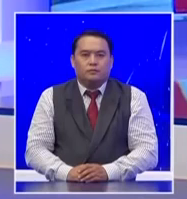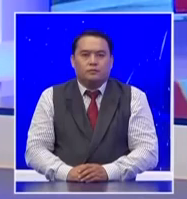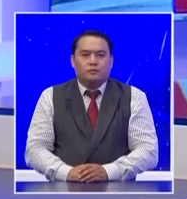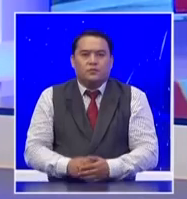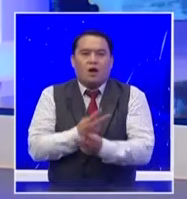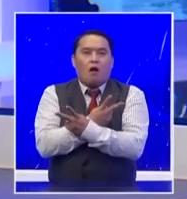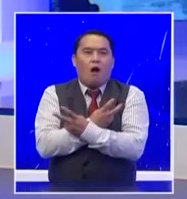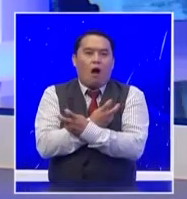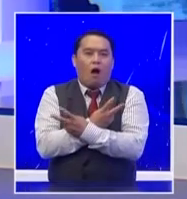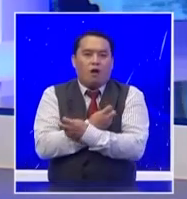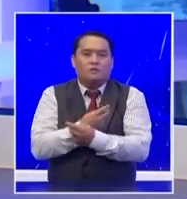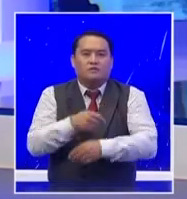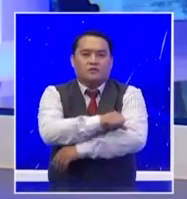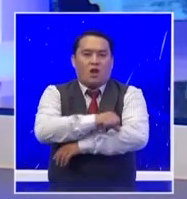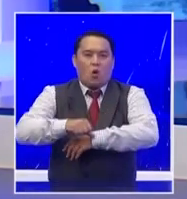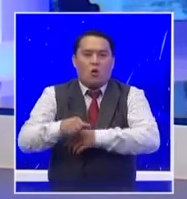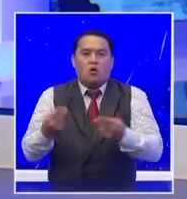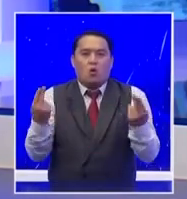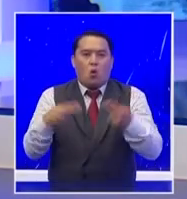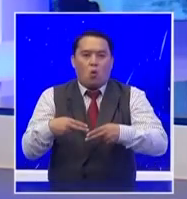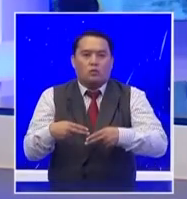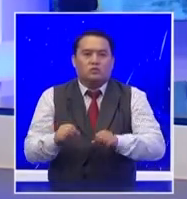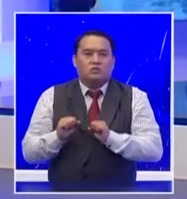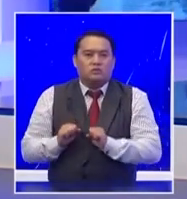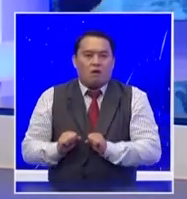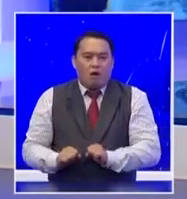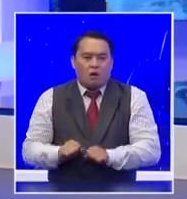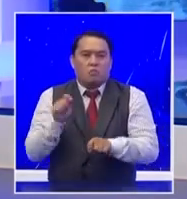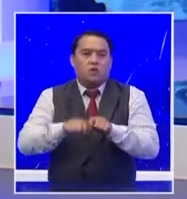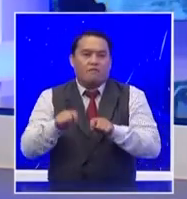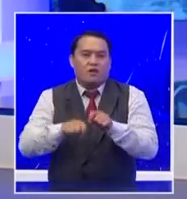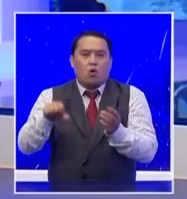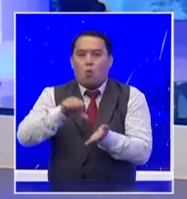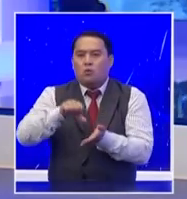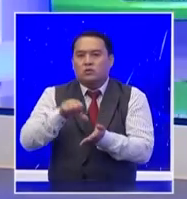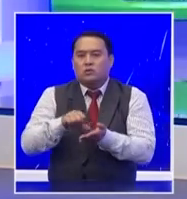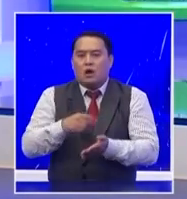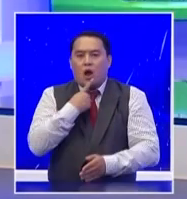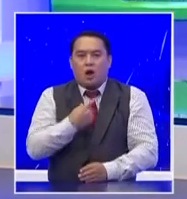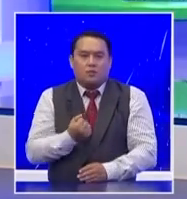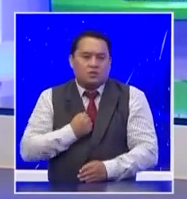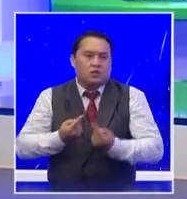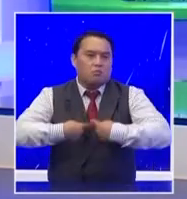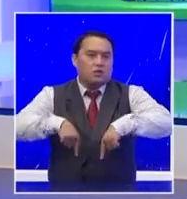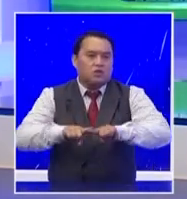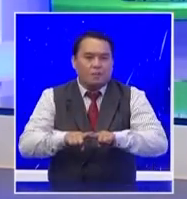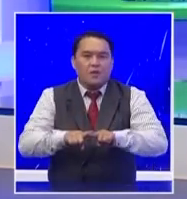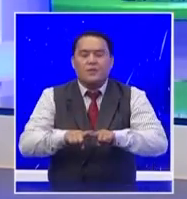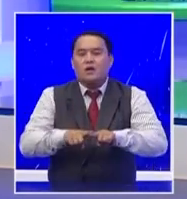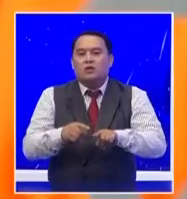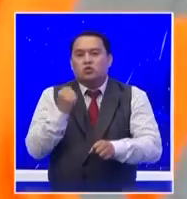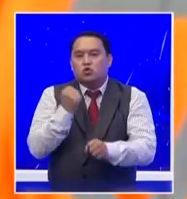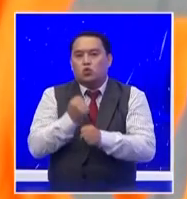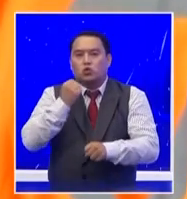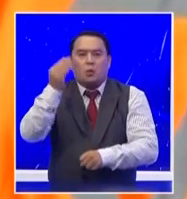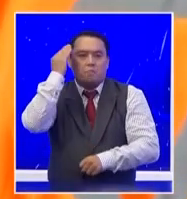Австрия усиливает пограничный контроль с государствами Западных Балкан. В проверках участвуют в том числе и армейские подразделения. Подобные жесткие